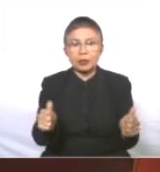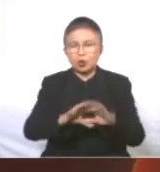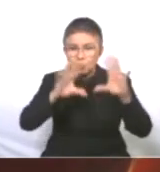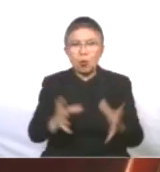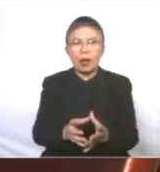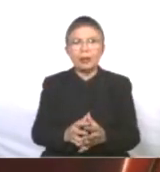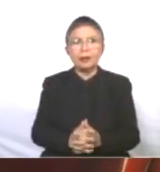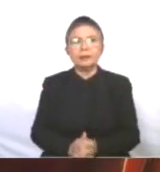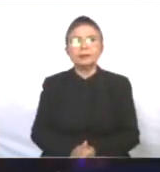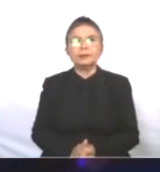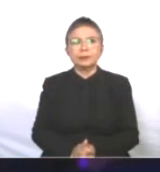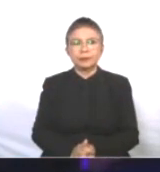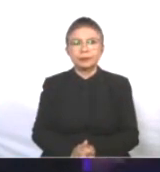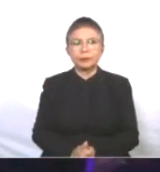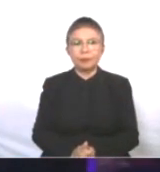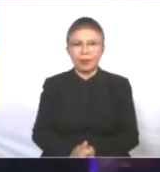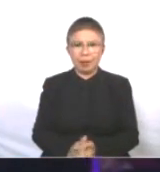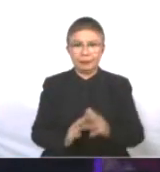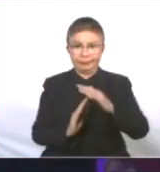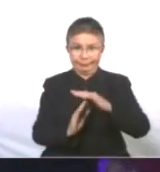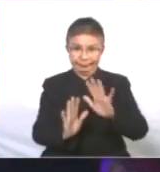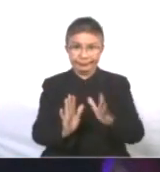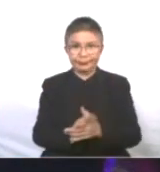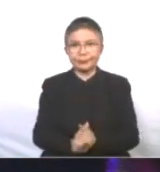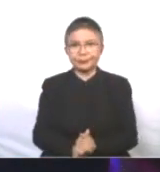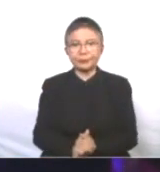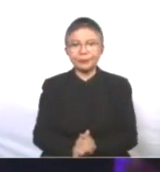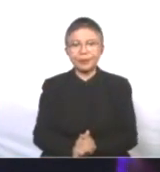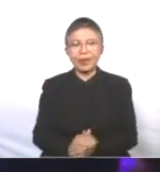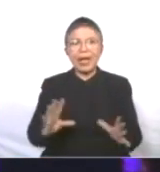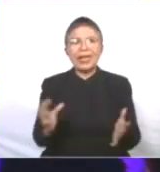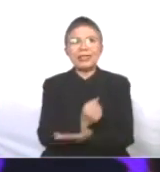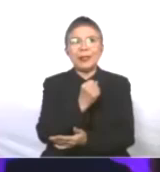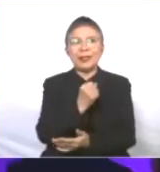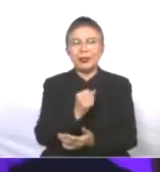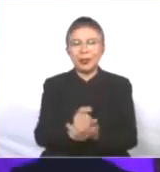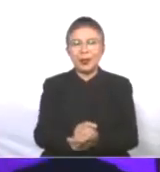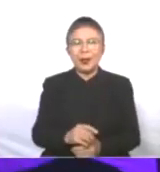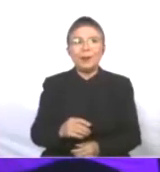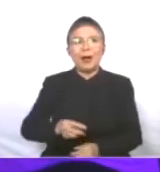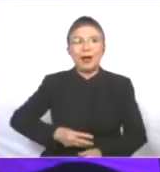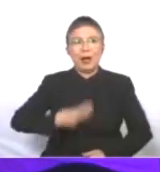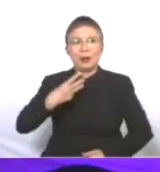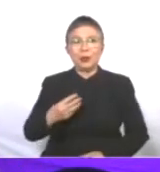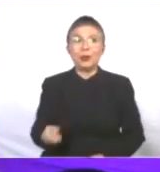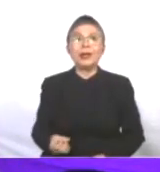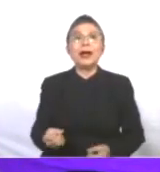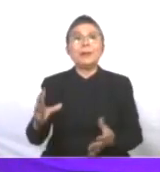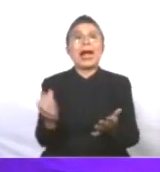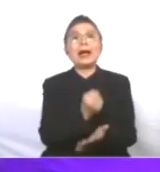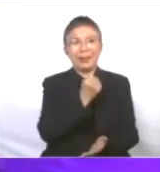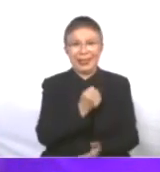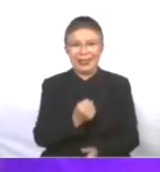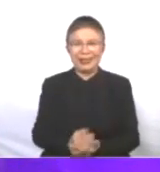Mahfud. Harap tenang, kita lanjutkan. Kita beri kesempatan kepada Bapak Mahfud MD untuk